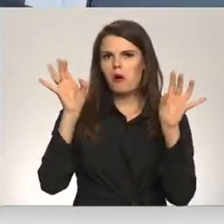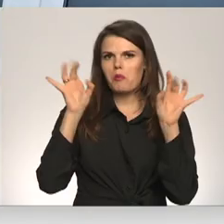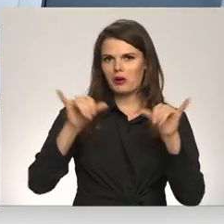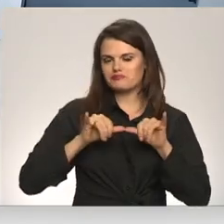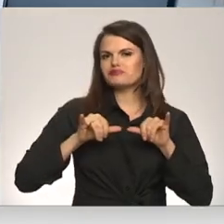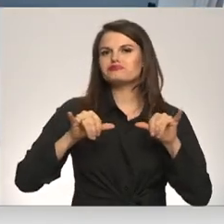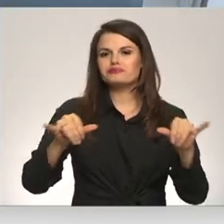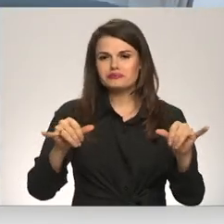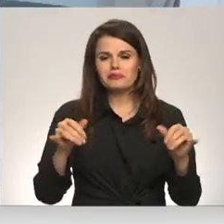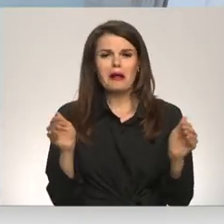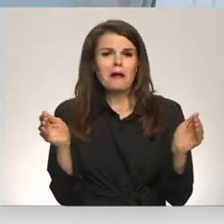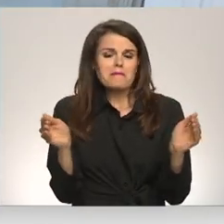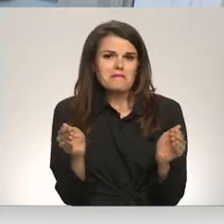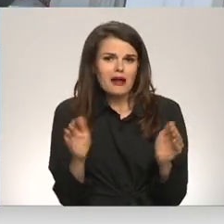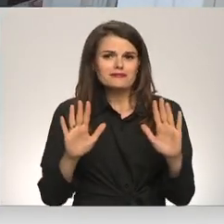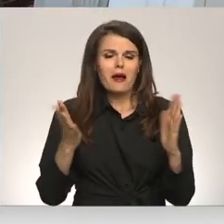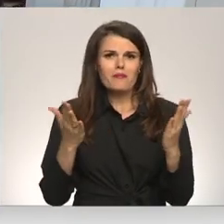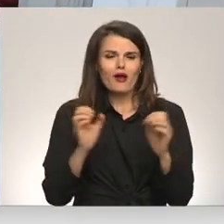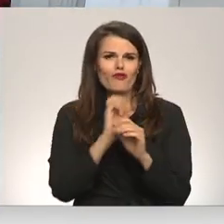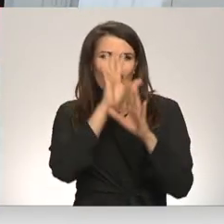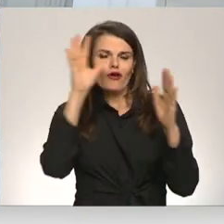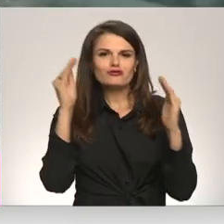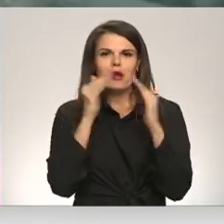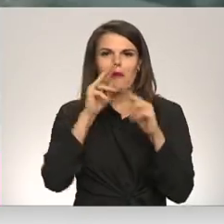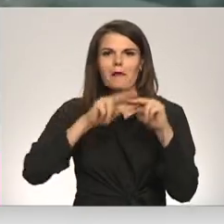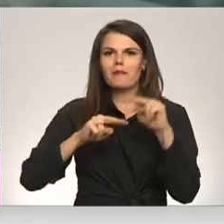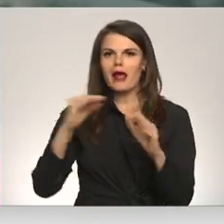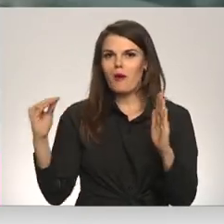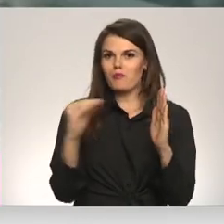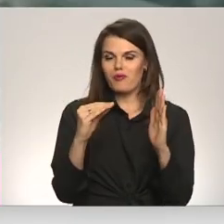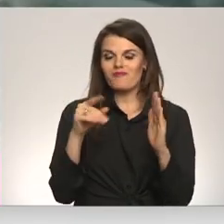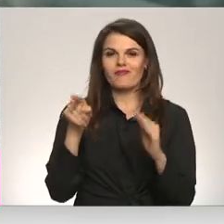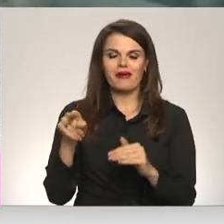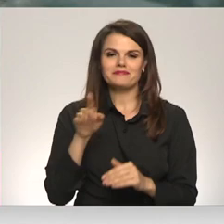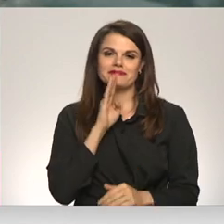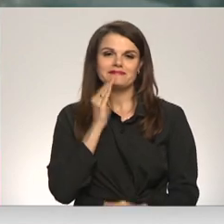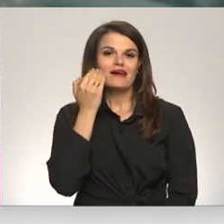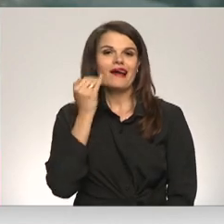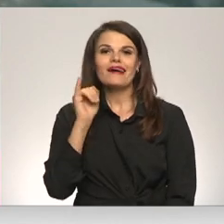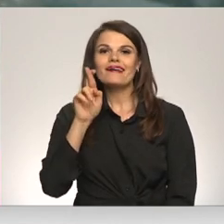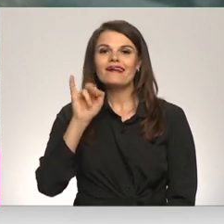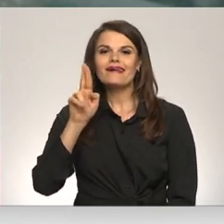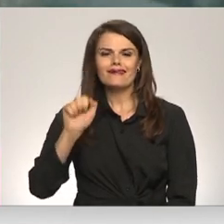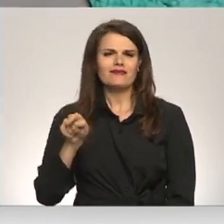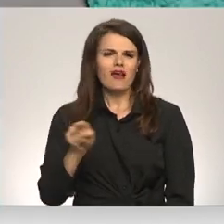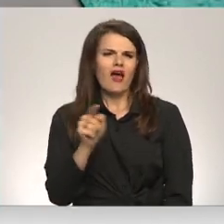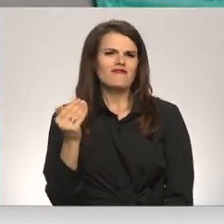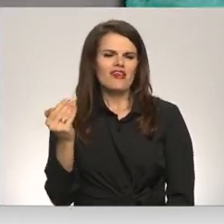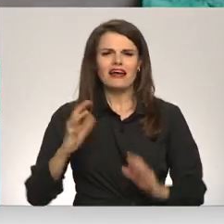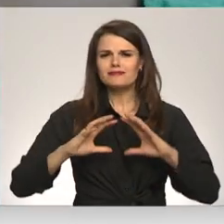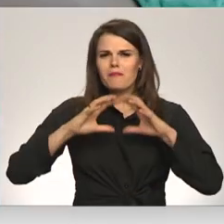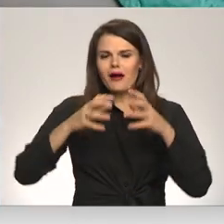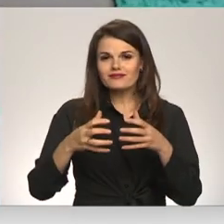Nelielā, bet gaišā mājas piebūve ir Irīnas pasaule. Kur garlaikota kaķa uzraucībā top